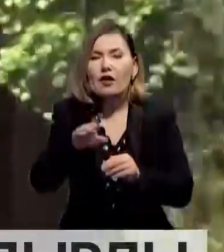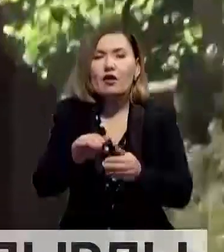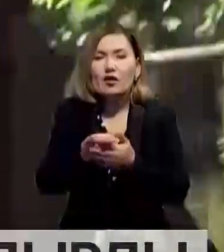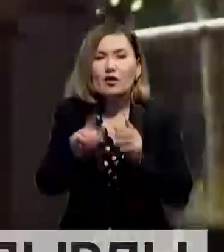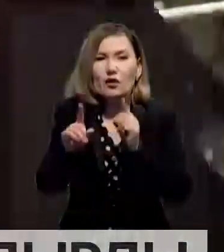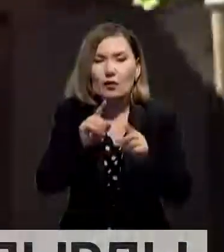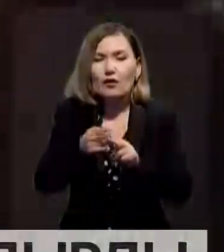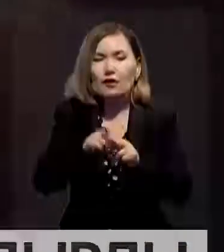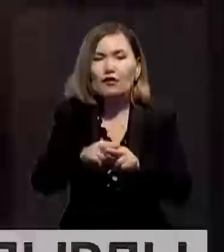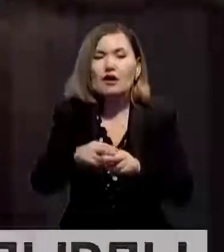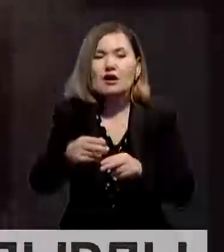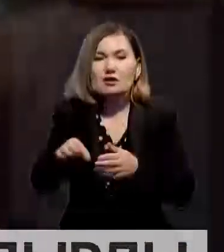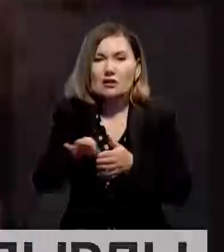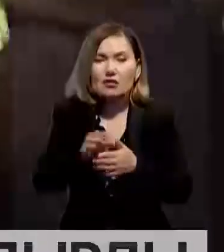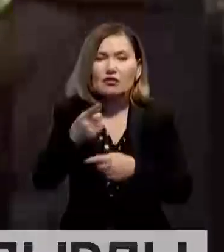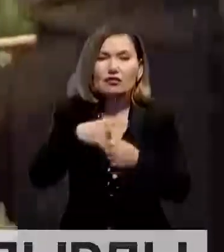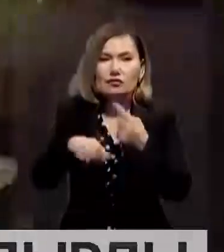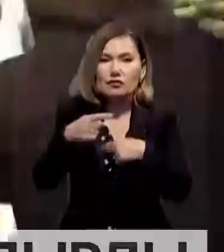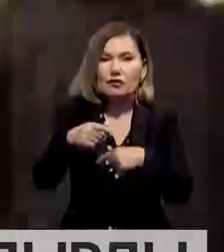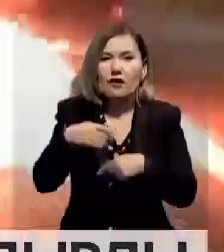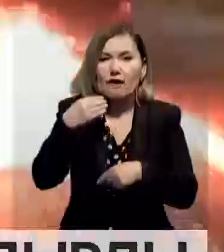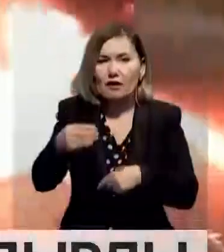бірақ шұғыл елге оралды.